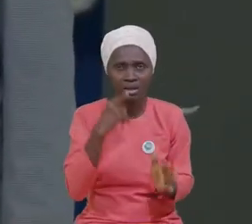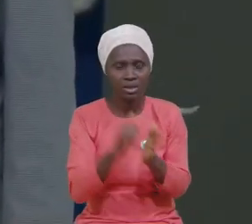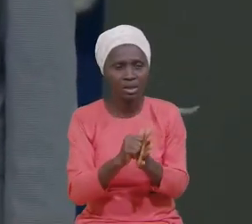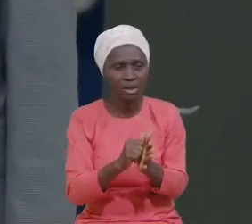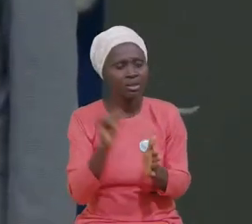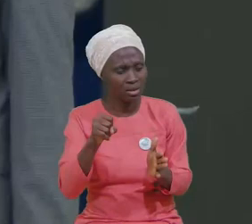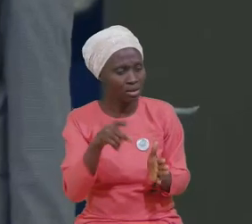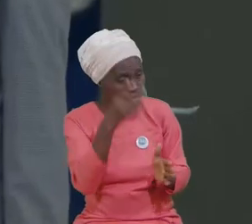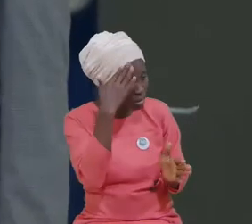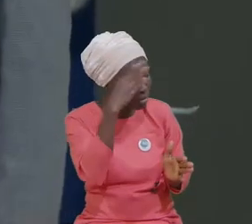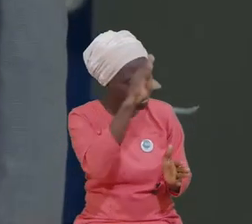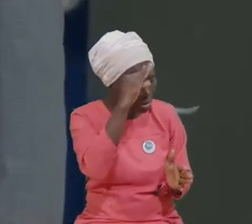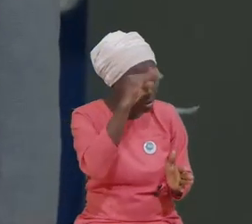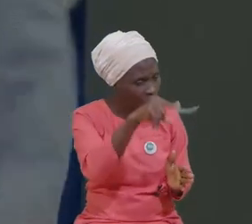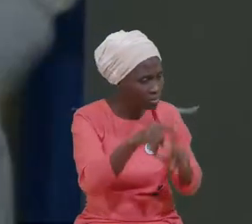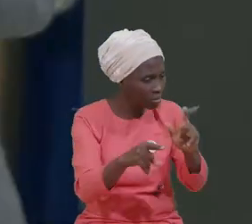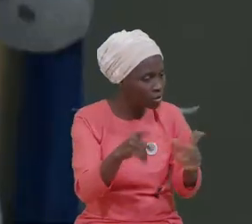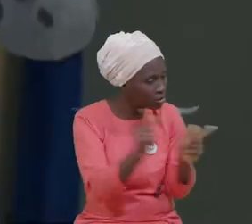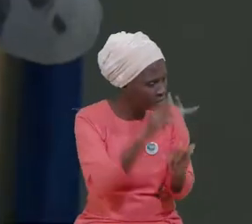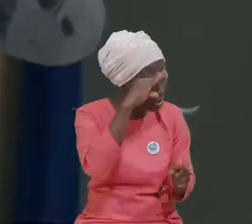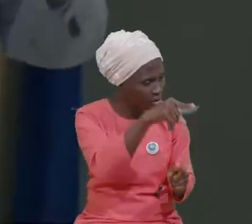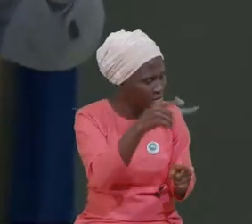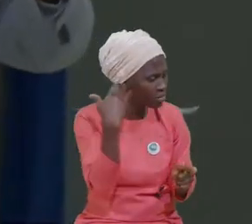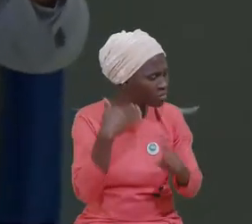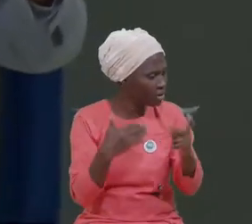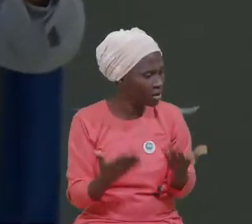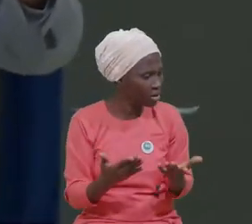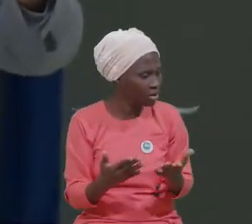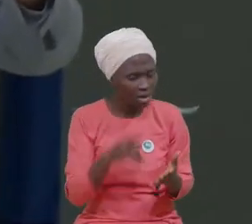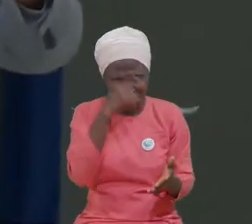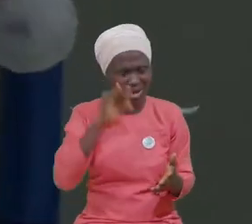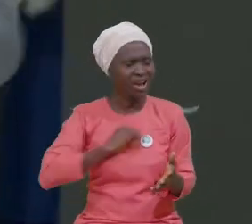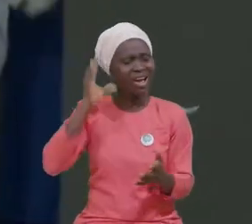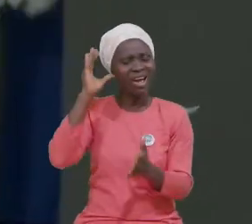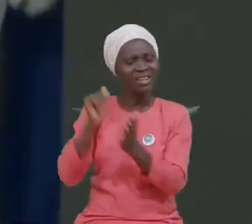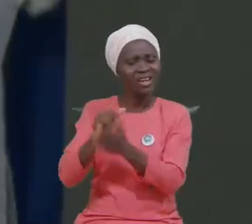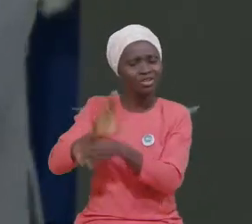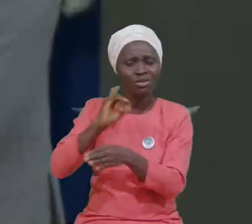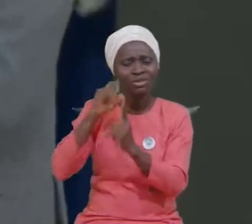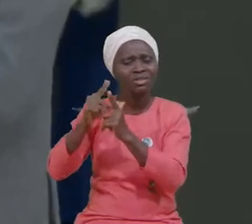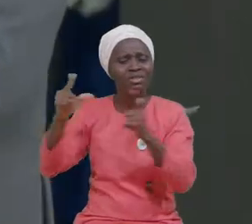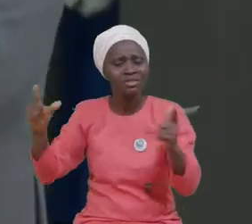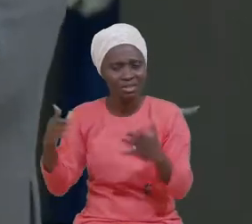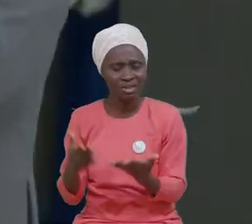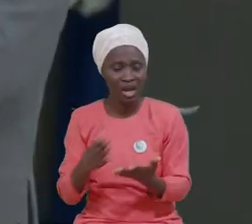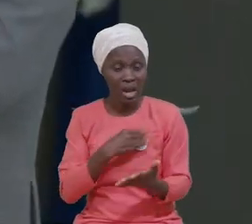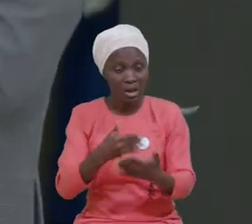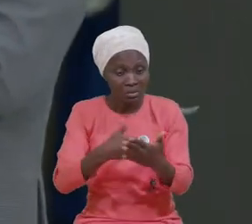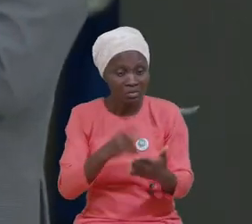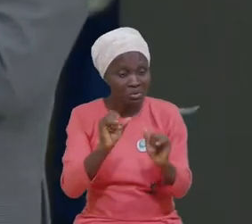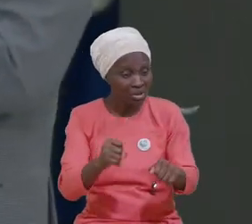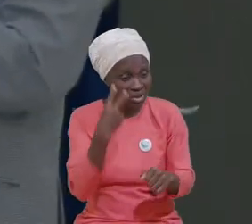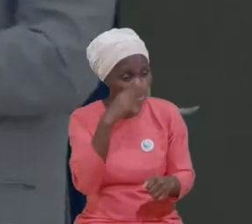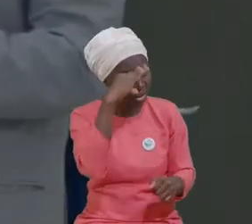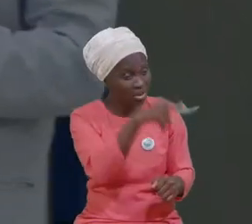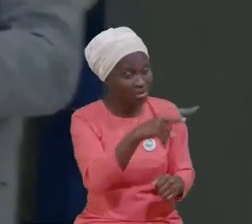le connais? Est-ce que tu l'as rencontré avant? Parce que j'entends que cette église est grande. Hein? Et avant de le